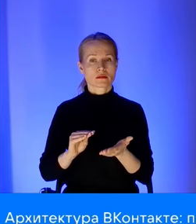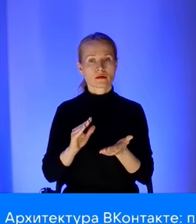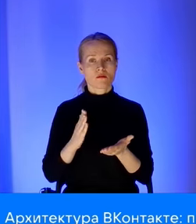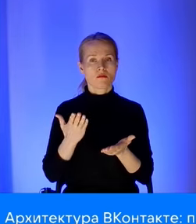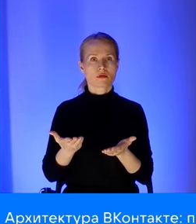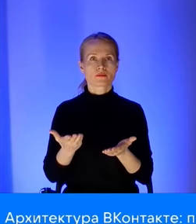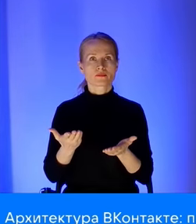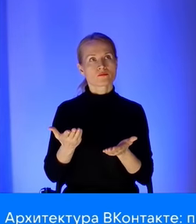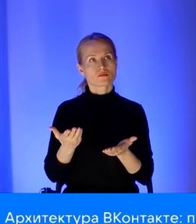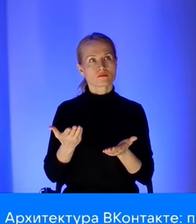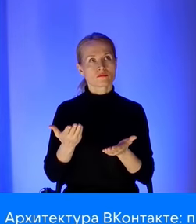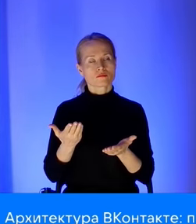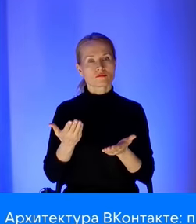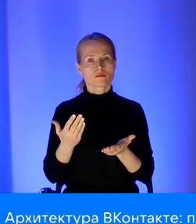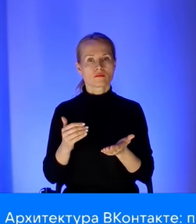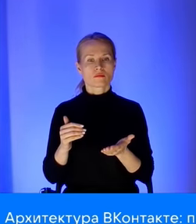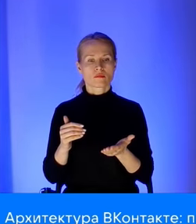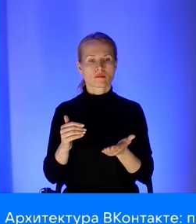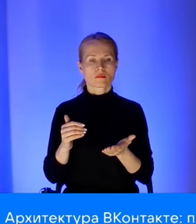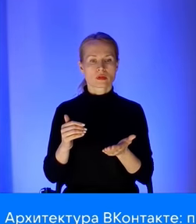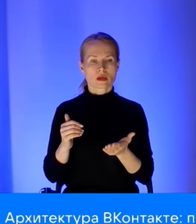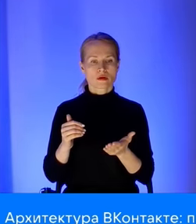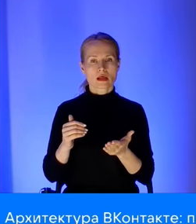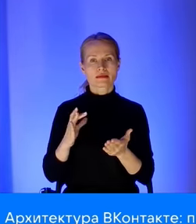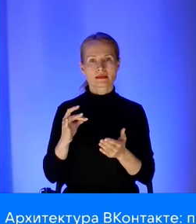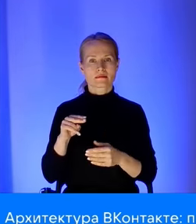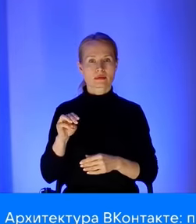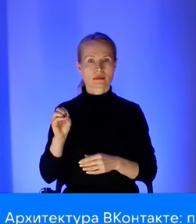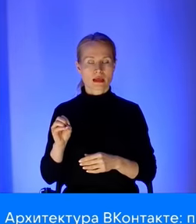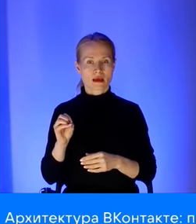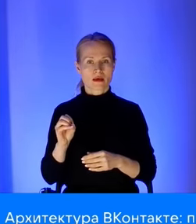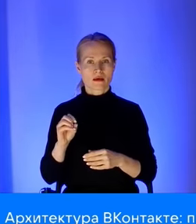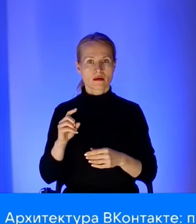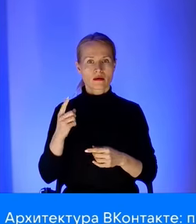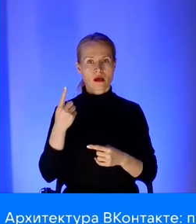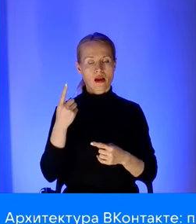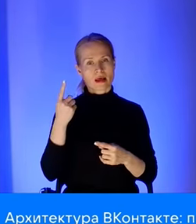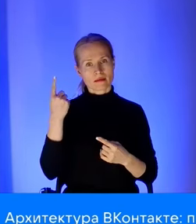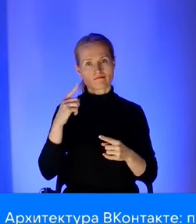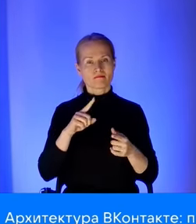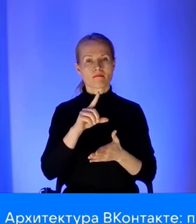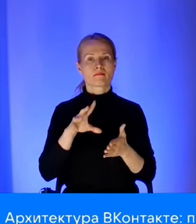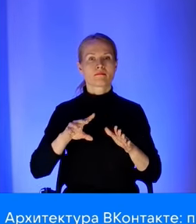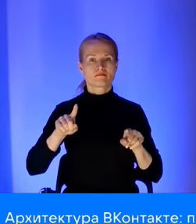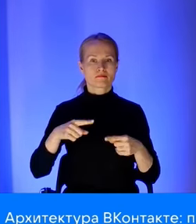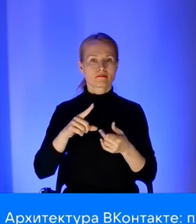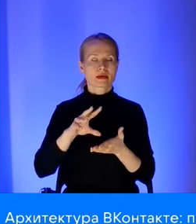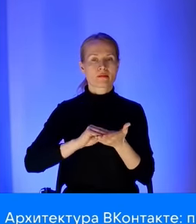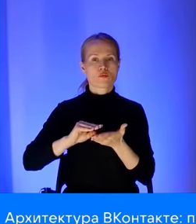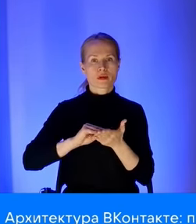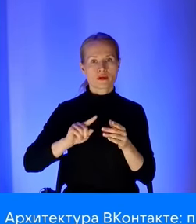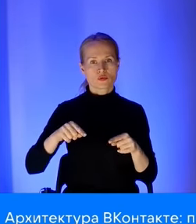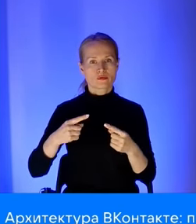данном случае на кжу скрипте Элит различные доступы